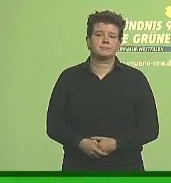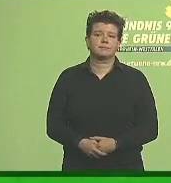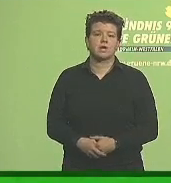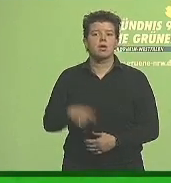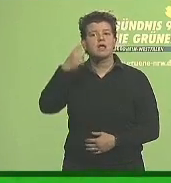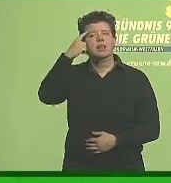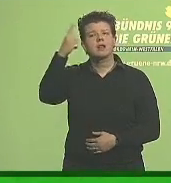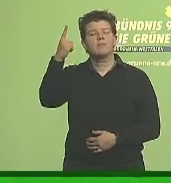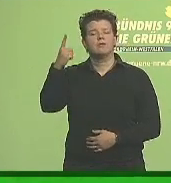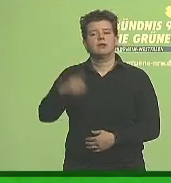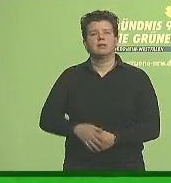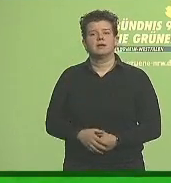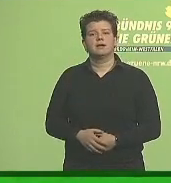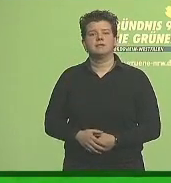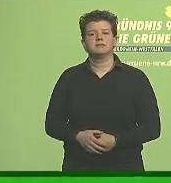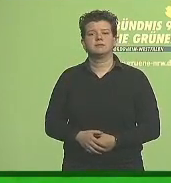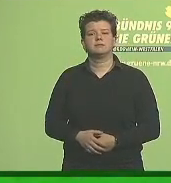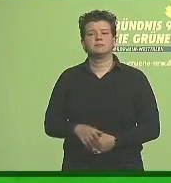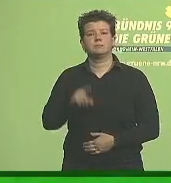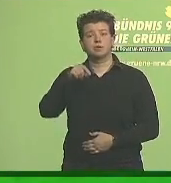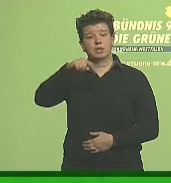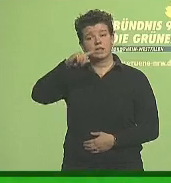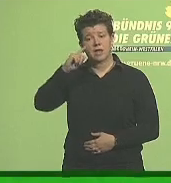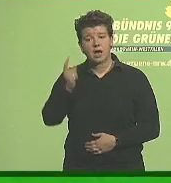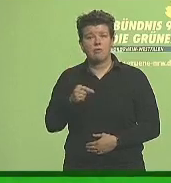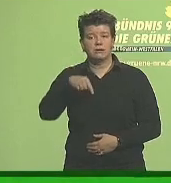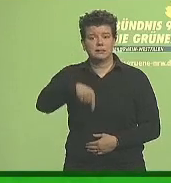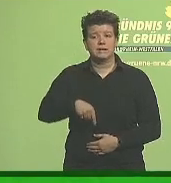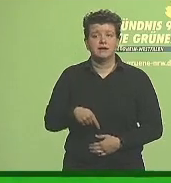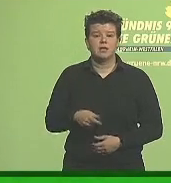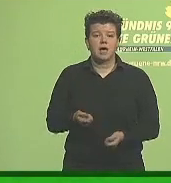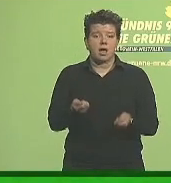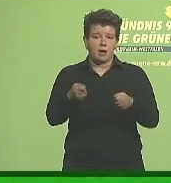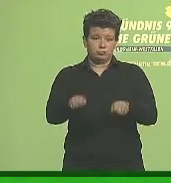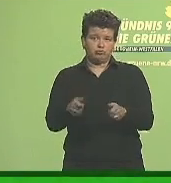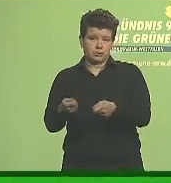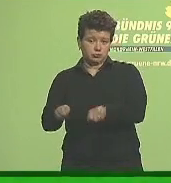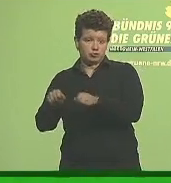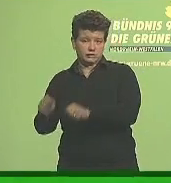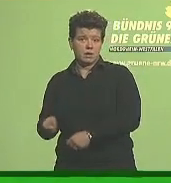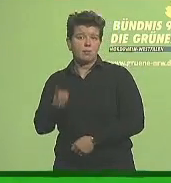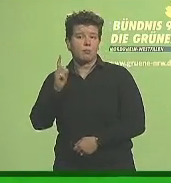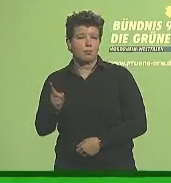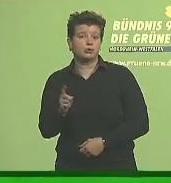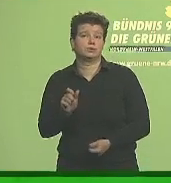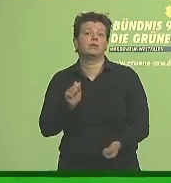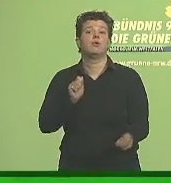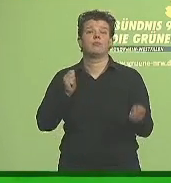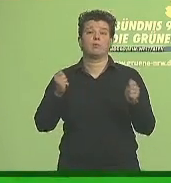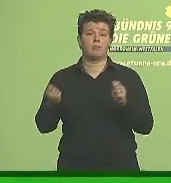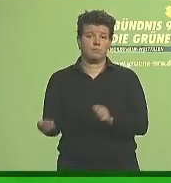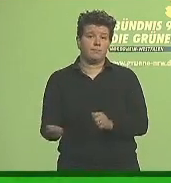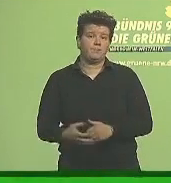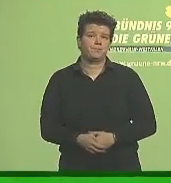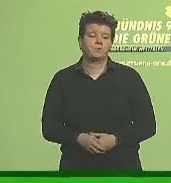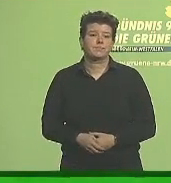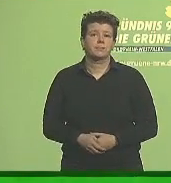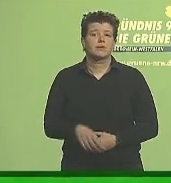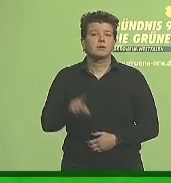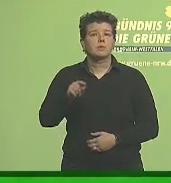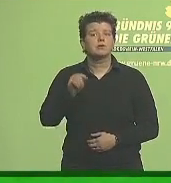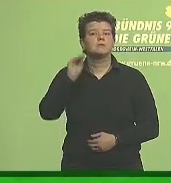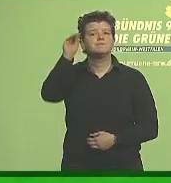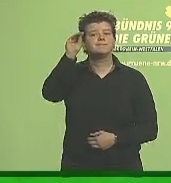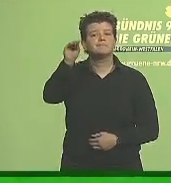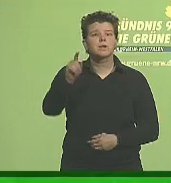Zu der Glaubwürdigkeit gehört aber auch, dass wir unsere eigenen Beschlüsse ernst nehmen. Wir haben auf Bundesebene den Beschluss, bis 2030 100% erneuerbare Energien zu schaffen. NRW ist Teil